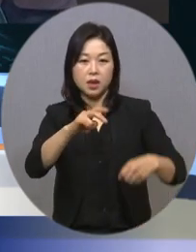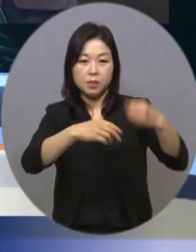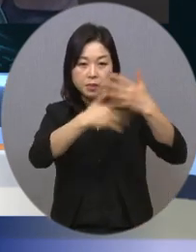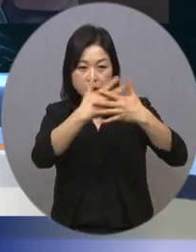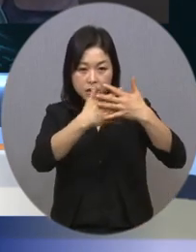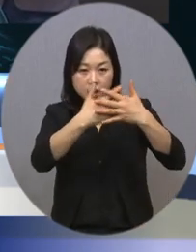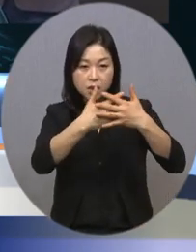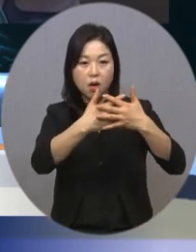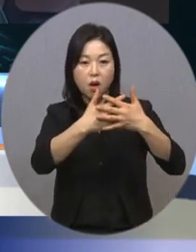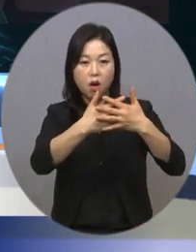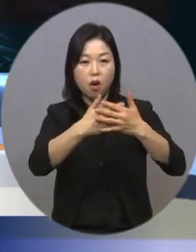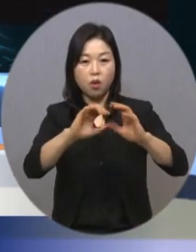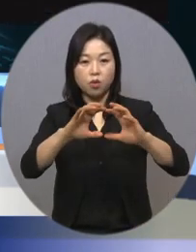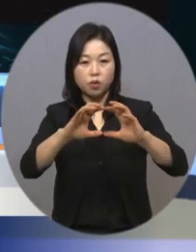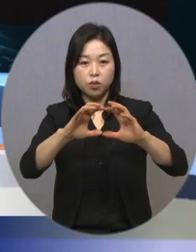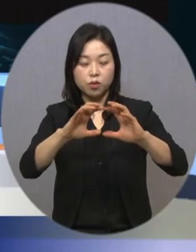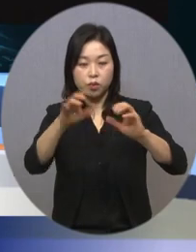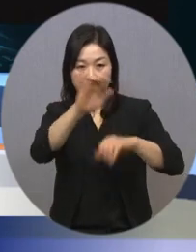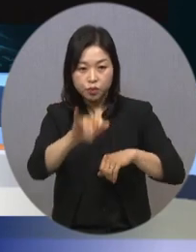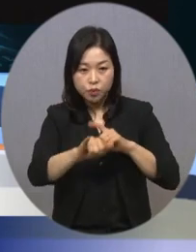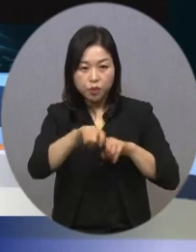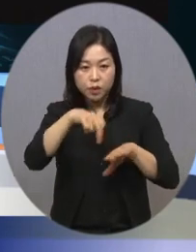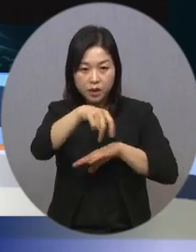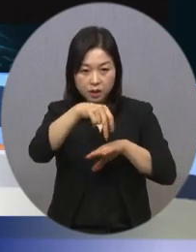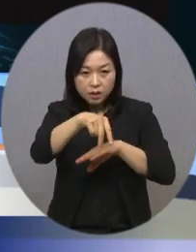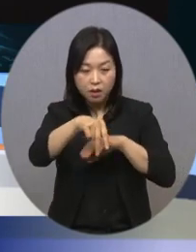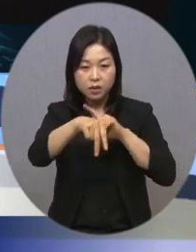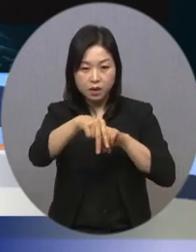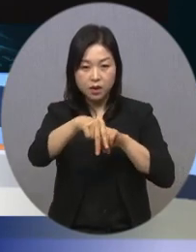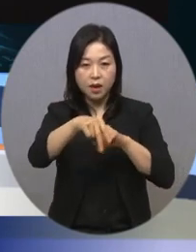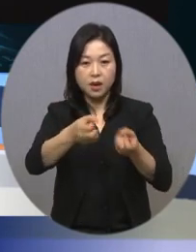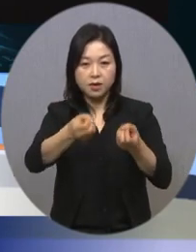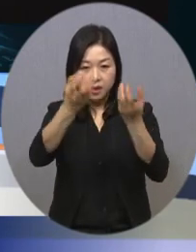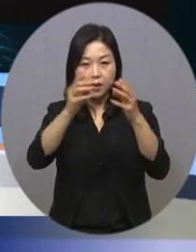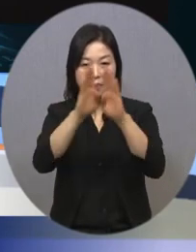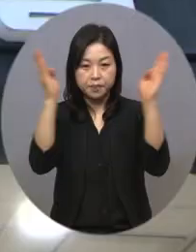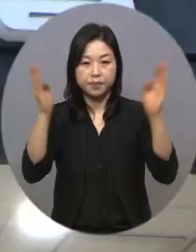국토대장정 발대식이 개최됐습니다. 황병현 기자가 보도합니다.